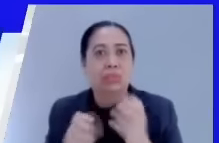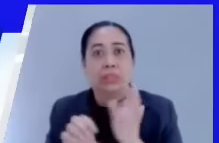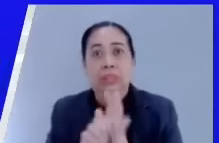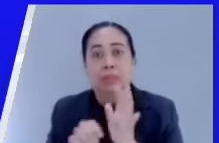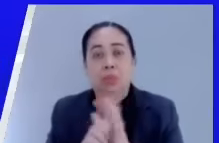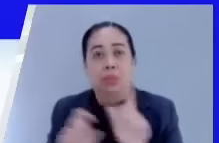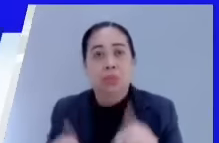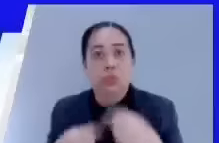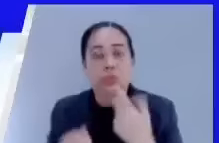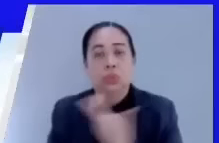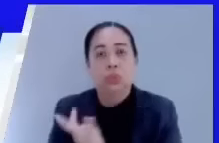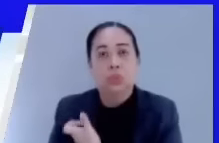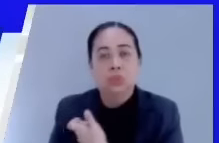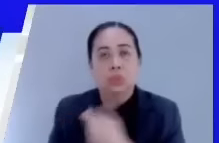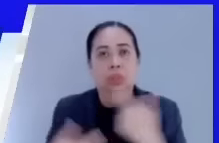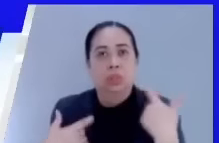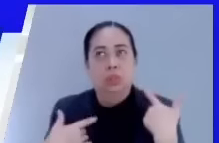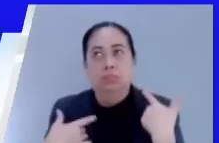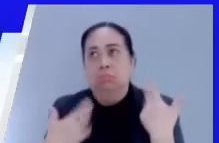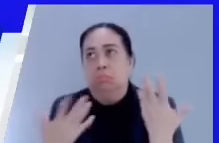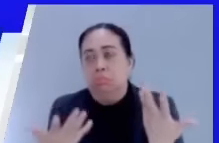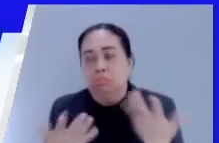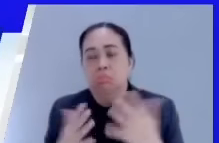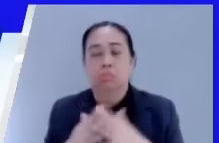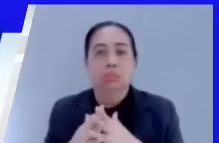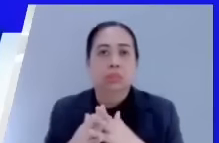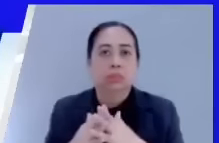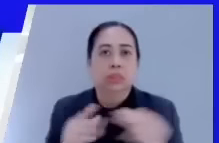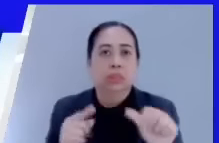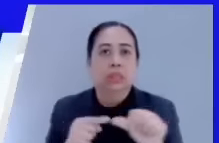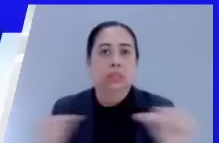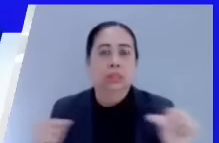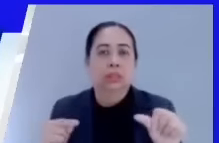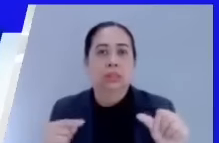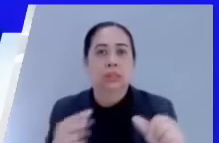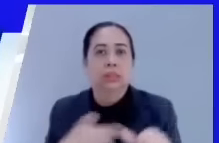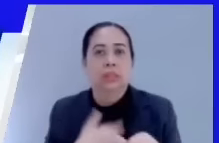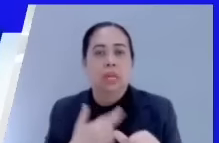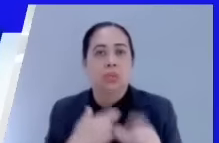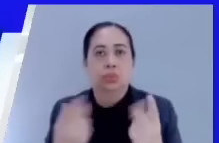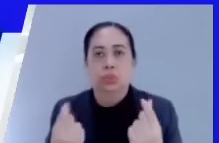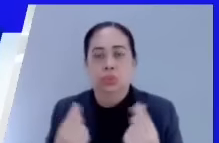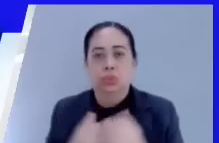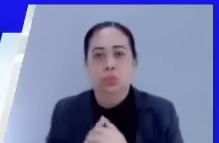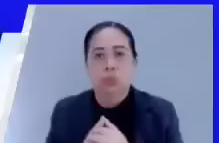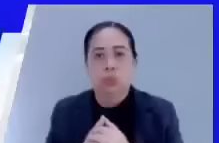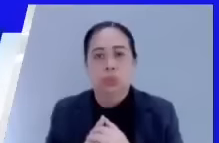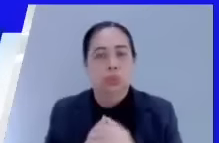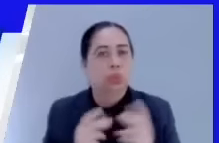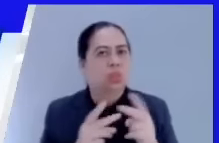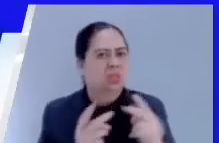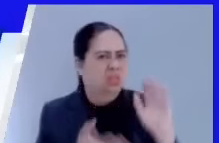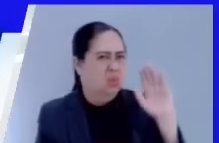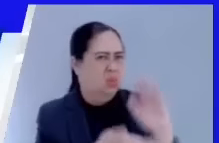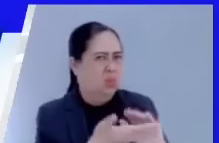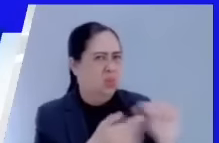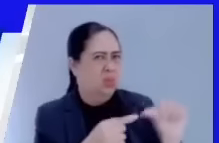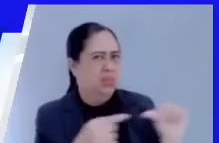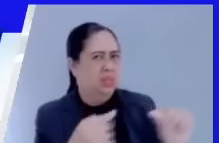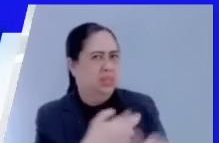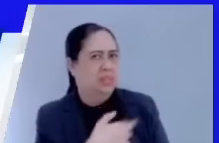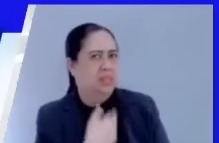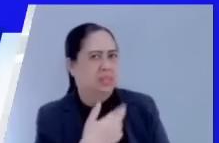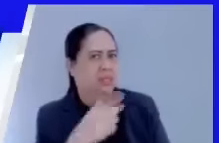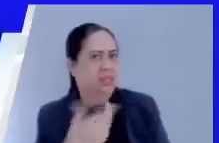vaccination, nagkaroon ng allergic reaction yung bata? Ano mga dapat gawin? Actually, very low na yung allergic reactions dito sa mga bakuna nito